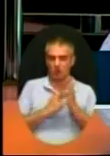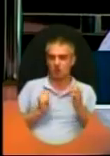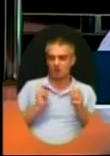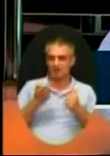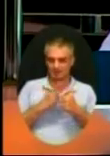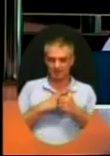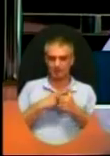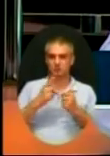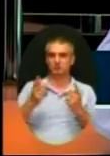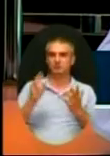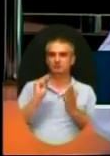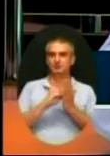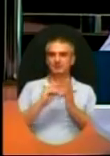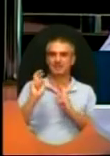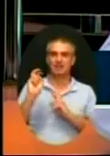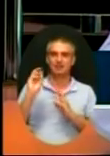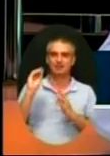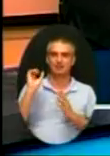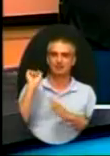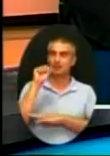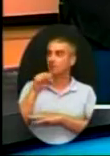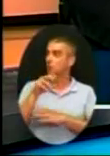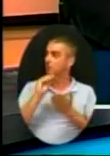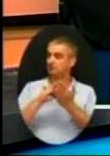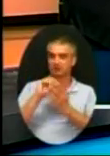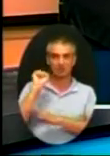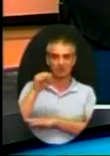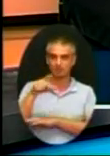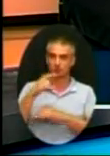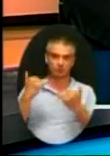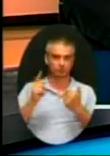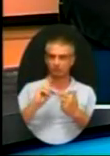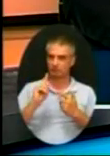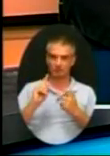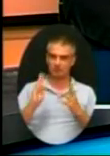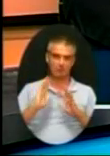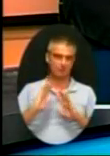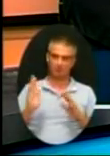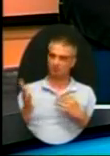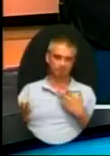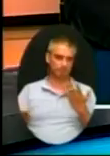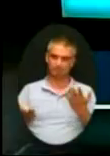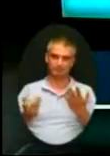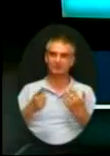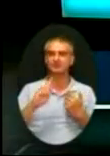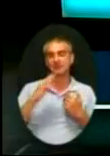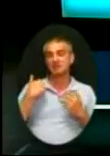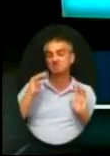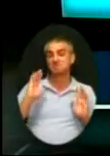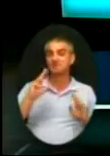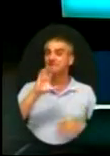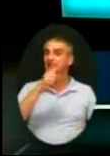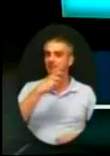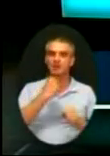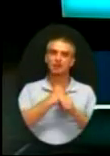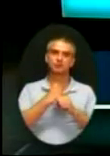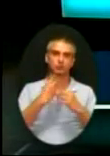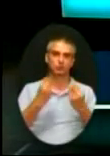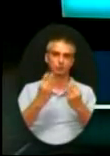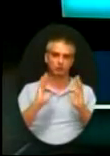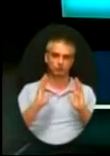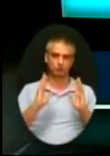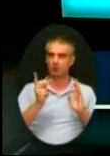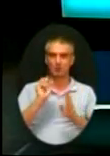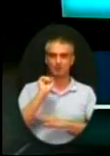הגיוס, פסקת ההתגברות. פסקת ההתגברות נראה שהיא כנראה לא מתכנסת. לא מתכנסת זה, זה אני עוד לא, אלא אם יעשו משהו לא